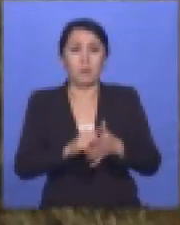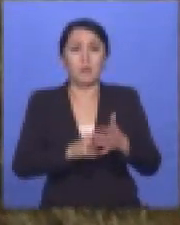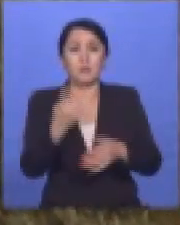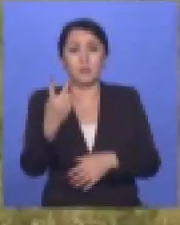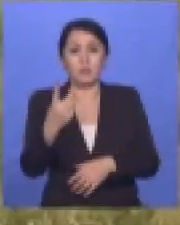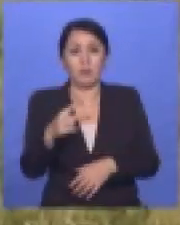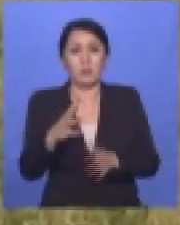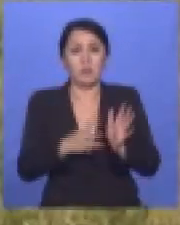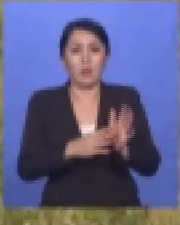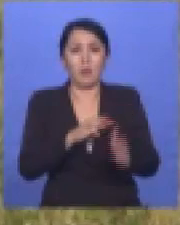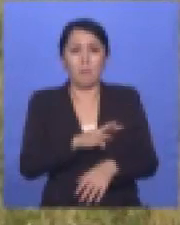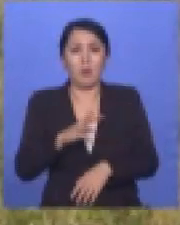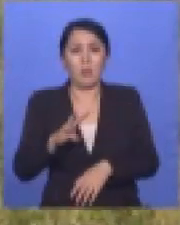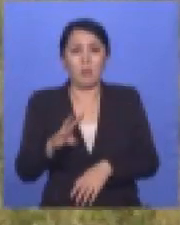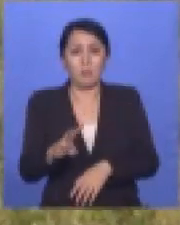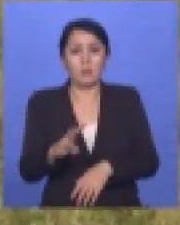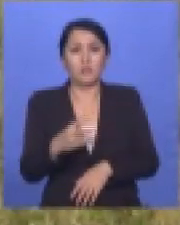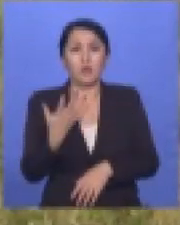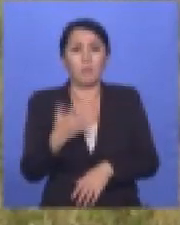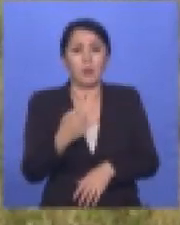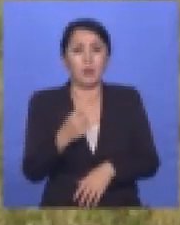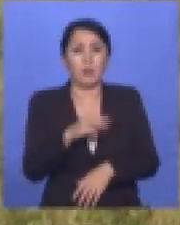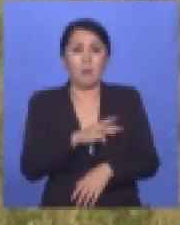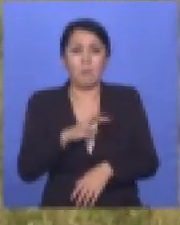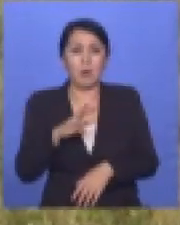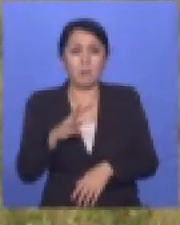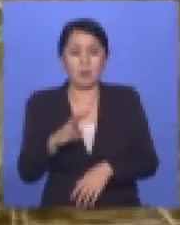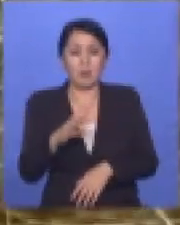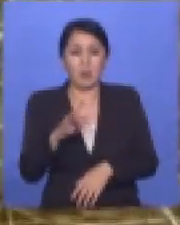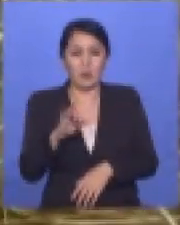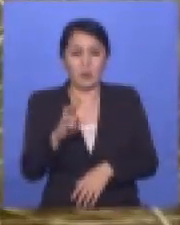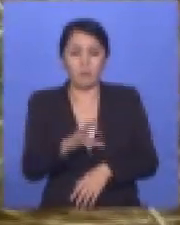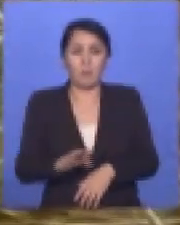29 мм деп белгіленген, ал бүгінде 51 мм жауған. Айдарбек